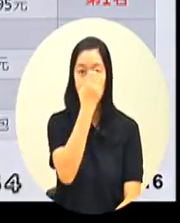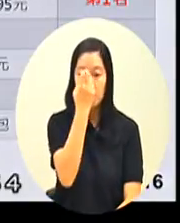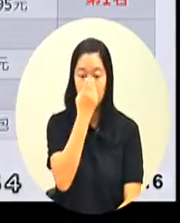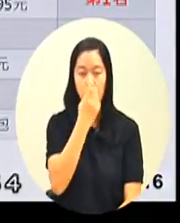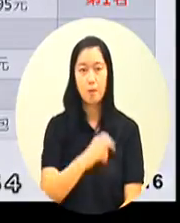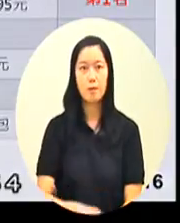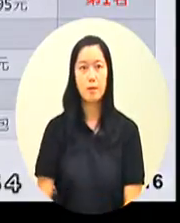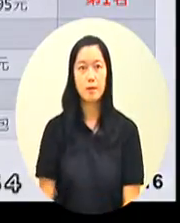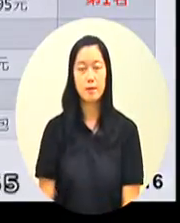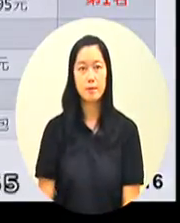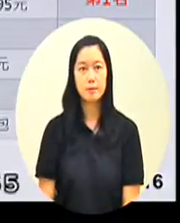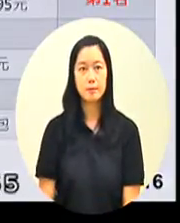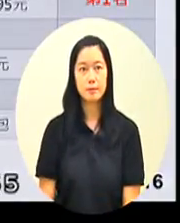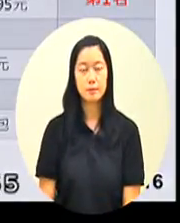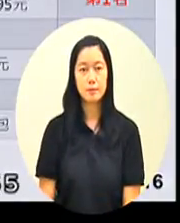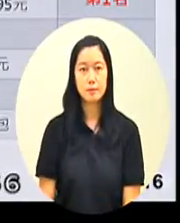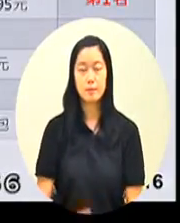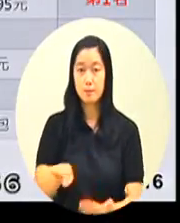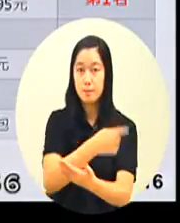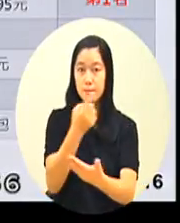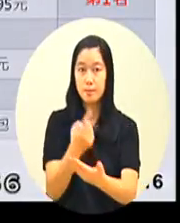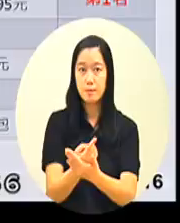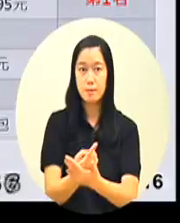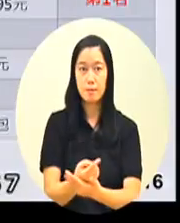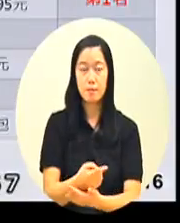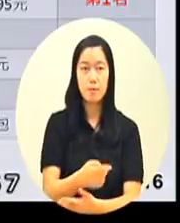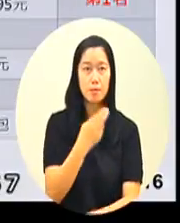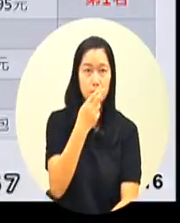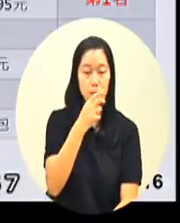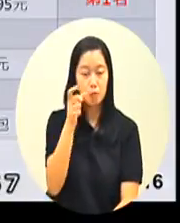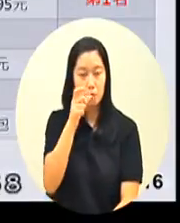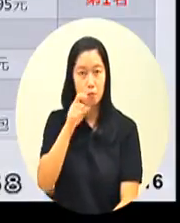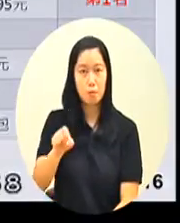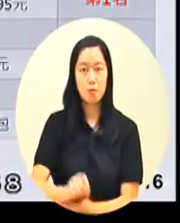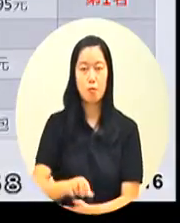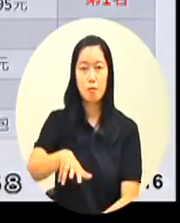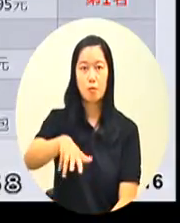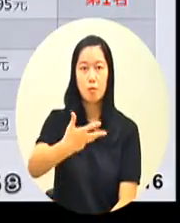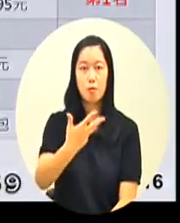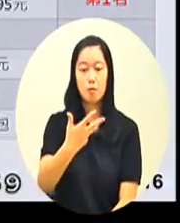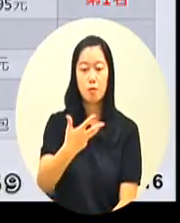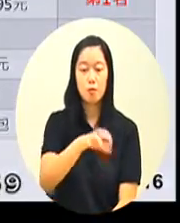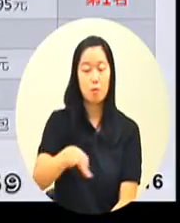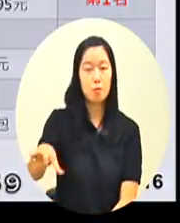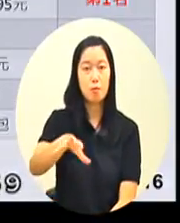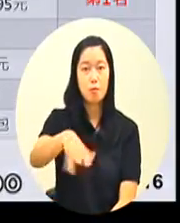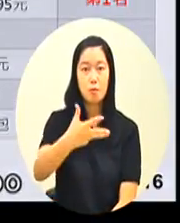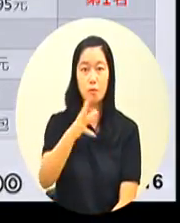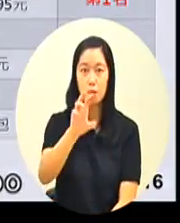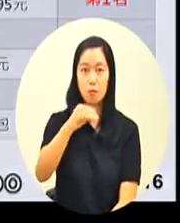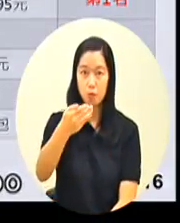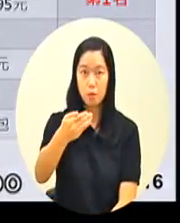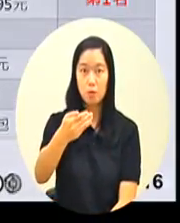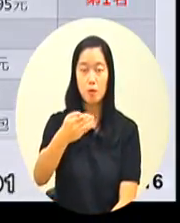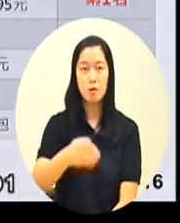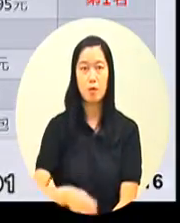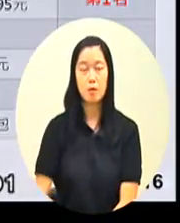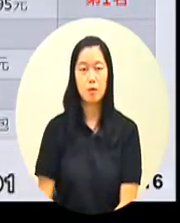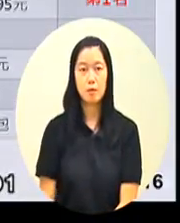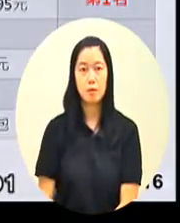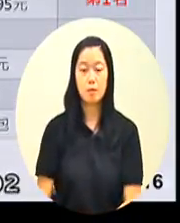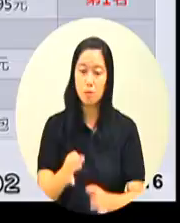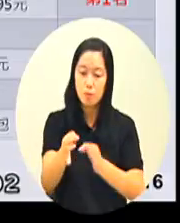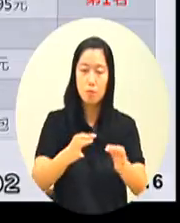这些查缉。那整个应查的家是有839家，我们有烟酒的这些厂家